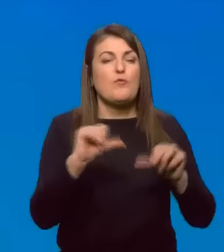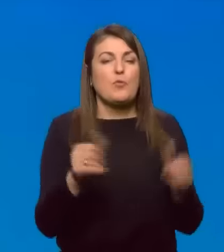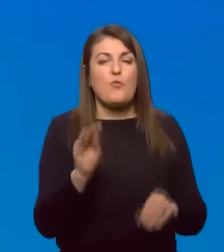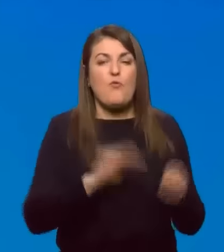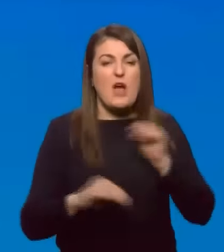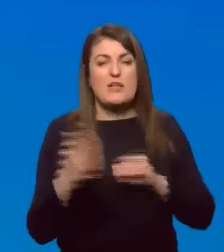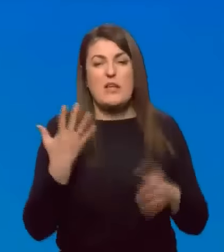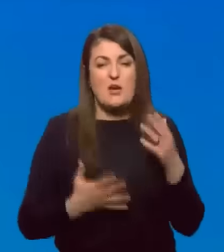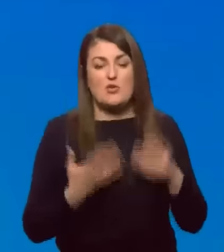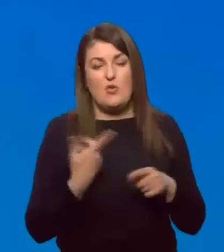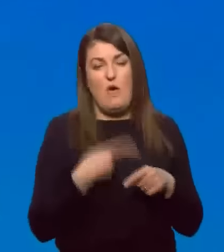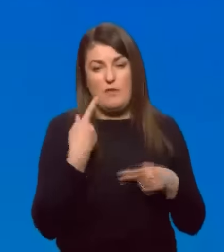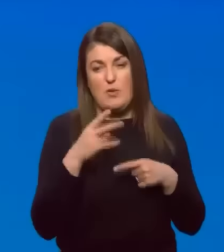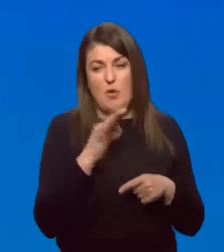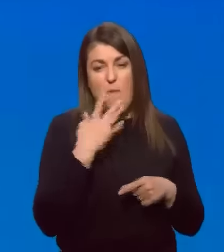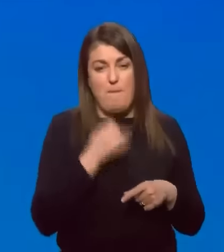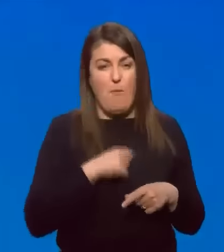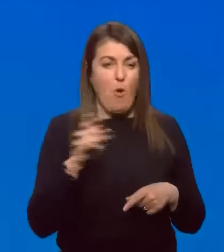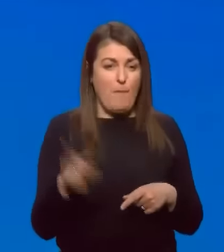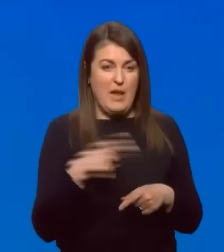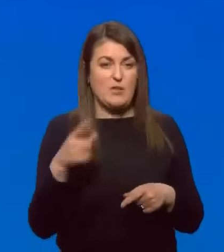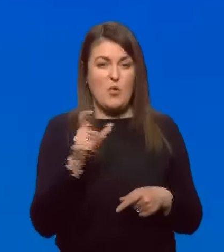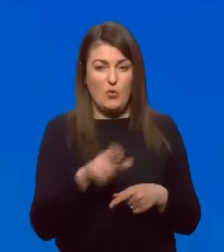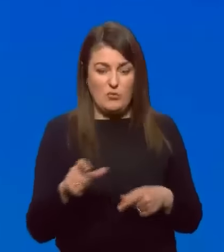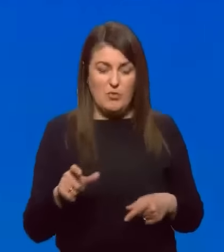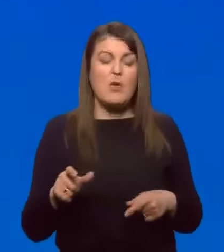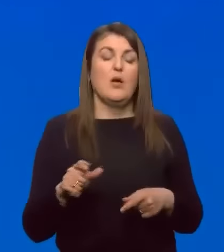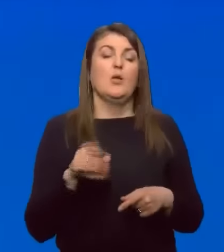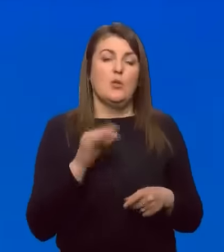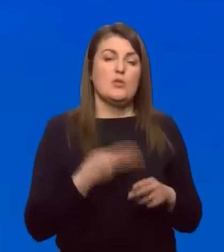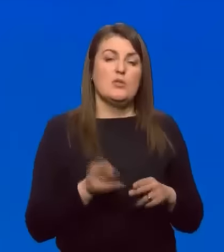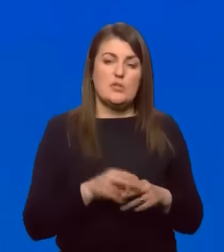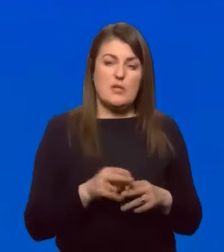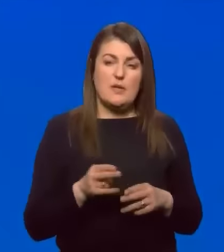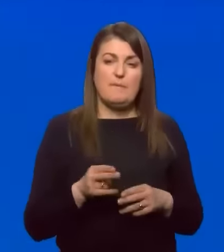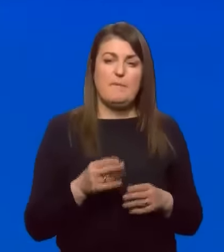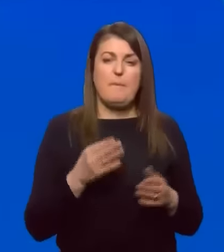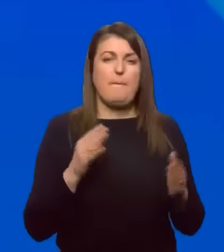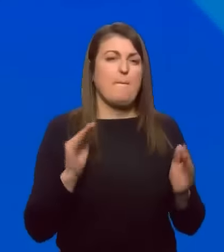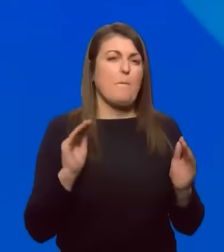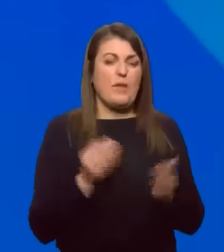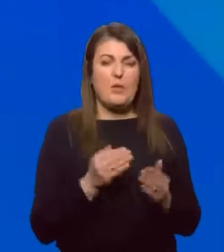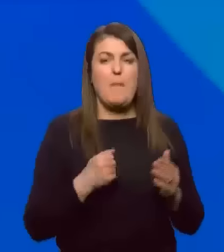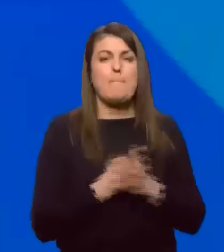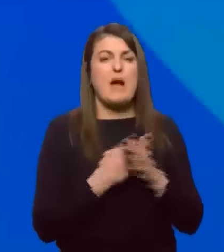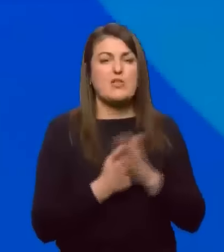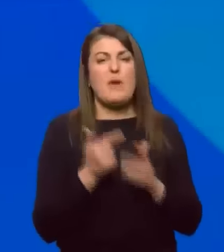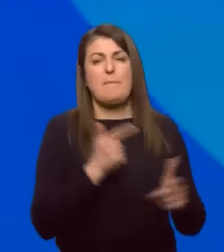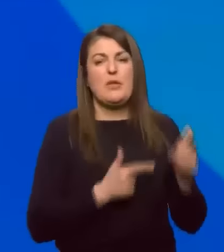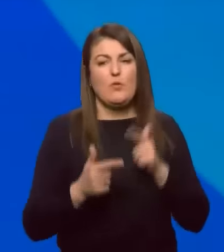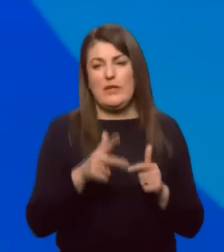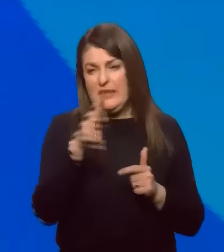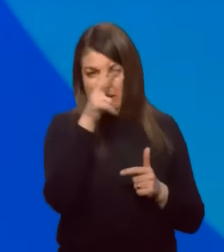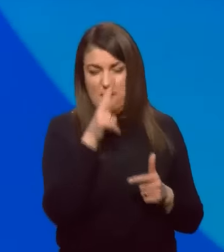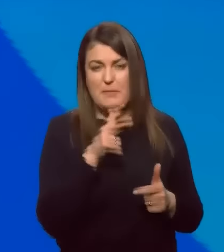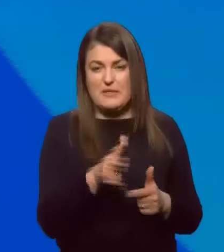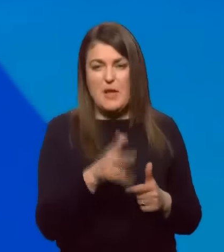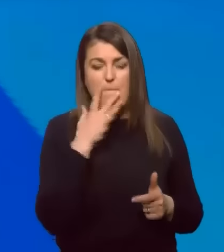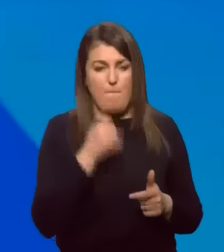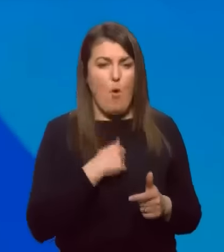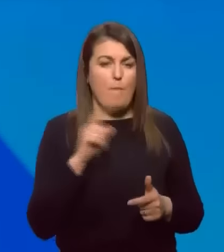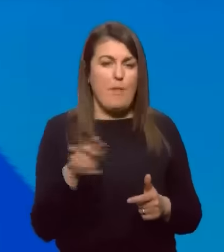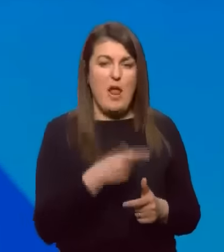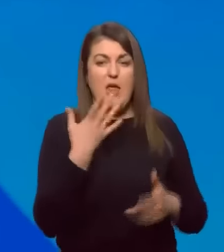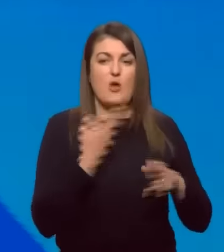формуватися. Якщо йдеться про мобілізованих, безпосередньо це мінімум базова підготовка 3 місяці